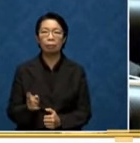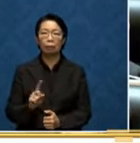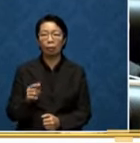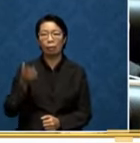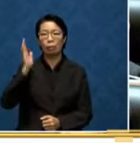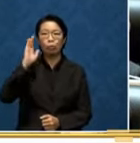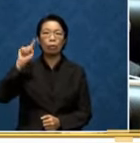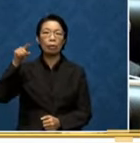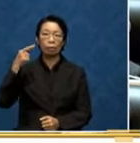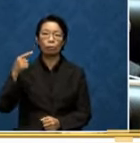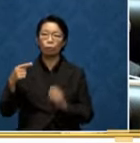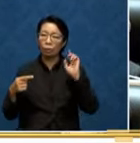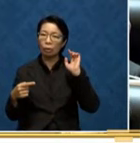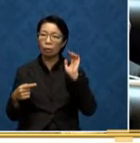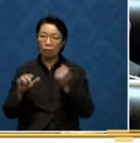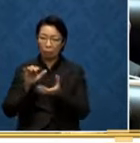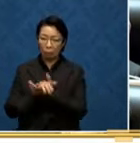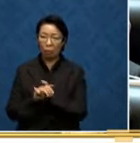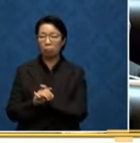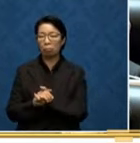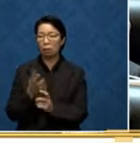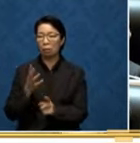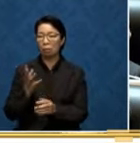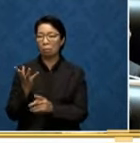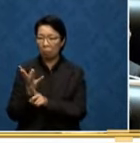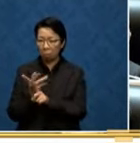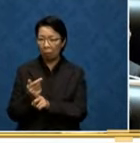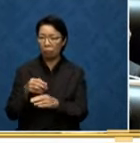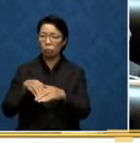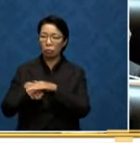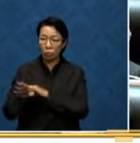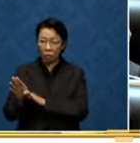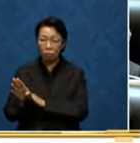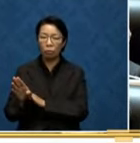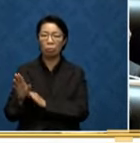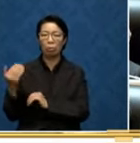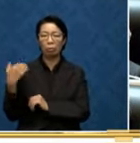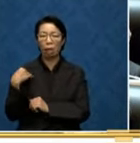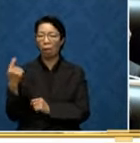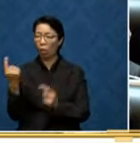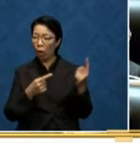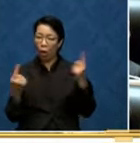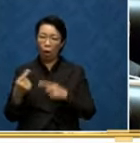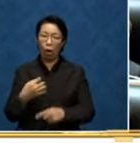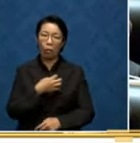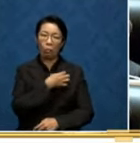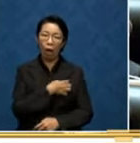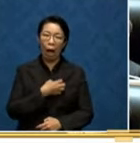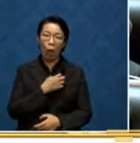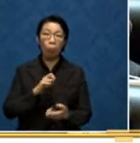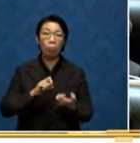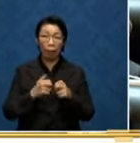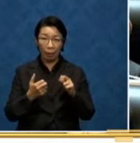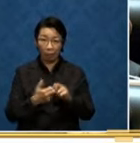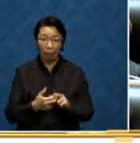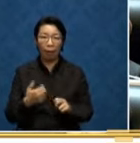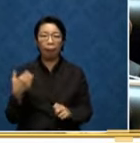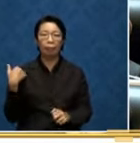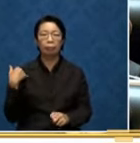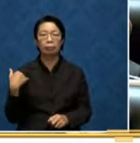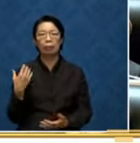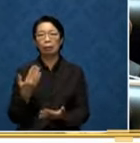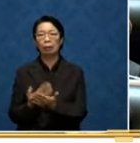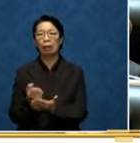องก็คือการหึงหวงนอกใจทะเลาะวิวาทกันนะครับปัญหาทางอารมณ์ซึมเศร้านะครับแล้วก็รวมถึงปัญหาทางด้านเศรษฐ